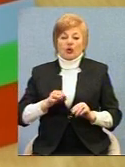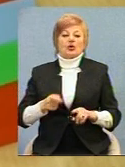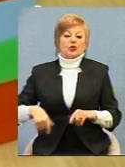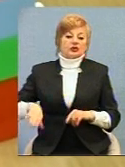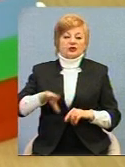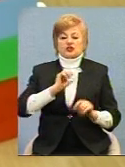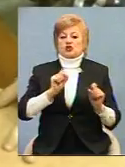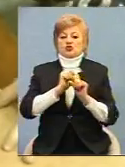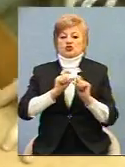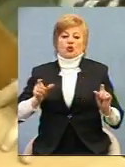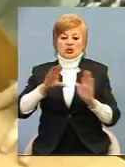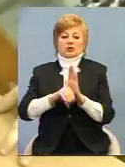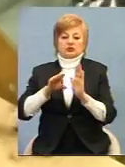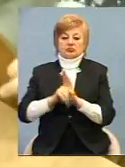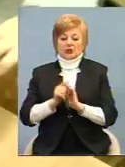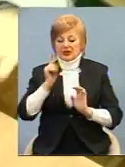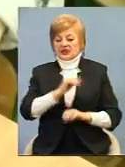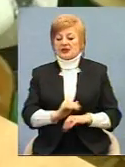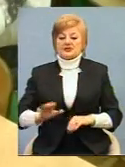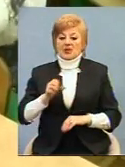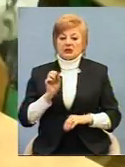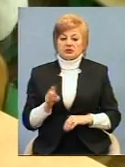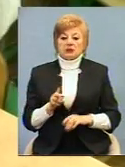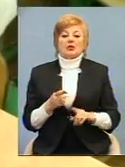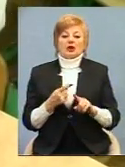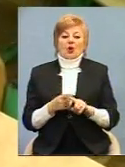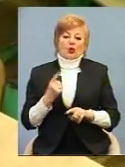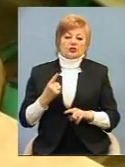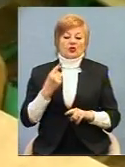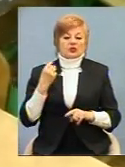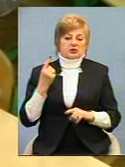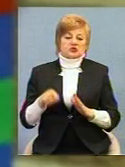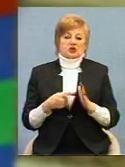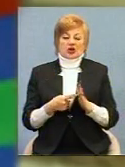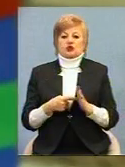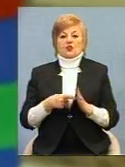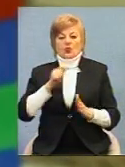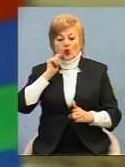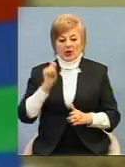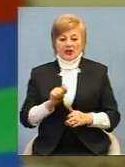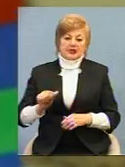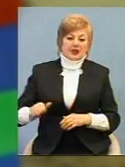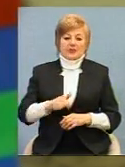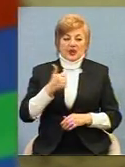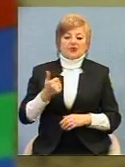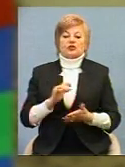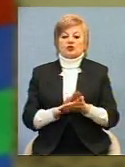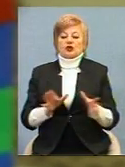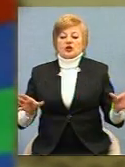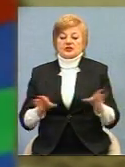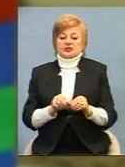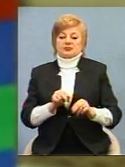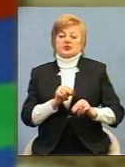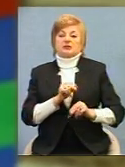усіх дошкільних установах та початкових школах. Запоріжжя стало одним із перших міст України, де офіційно домовилися про співпрацю із